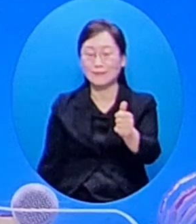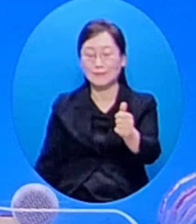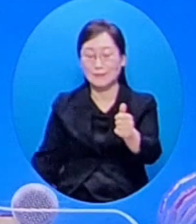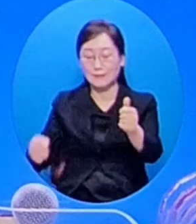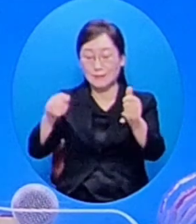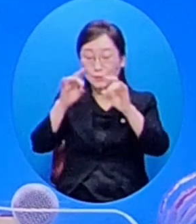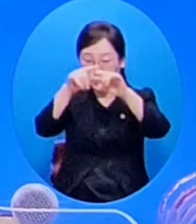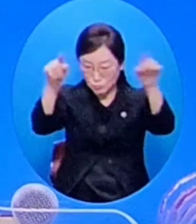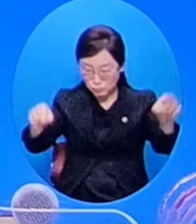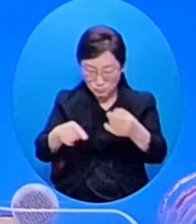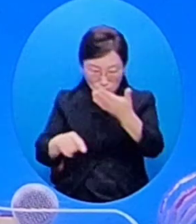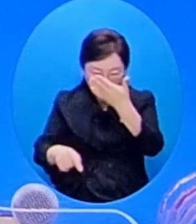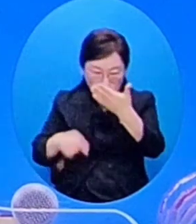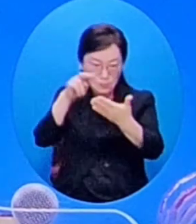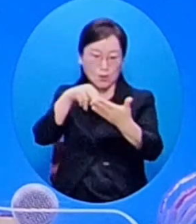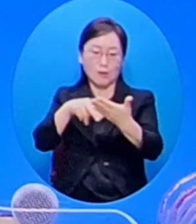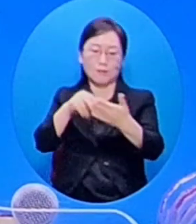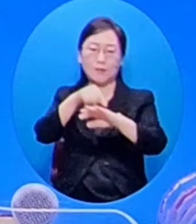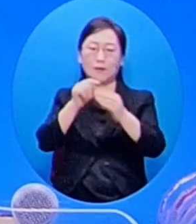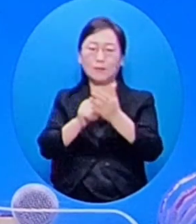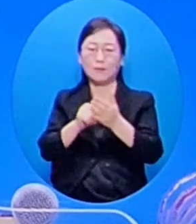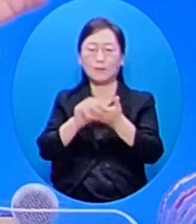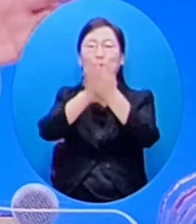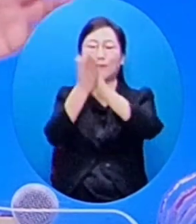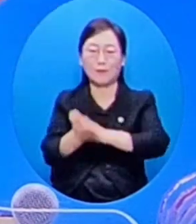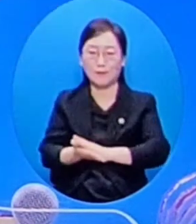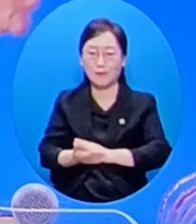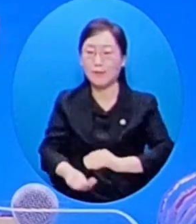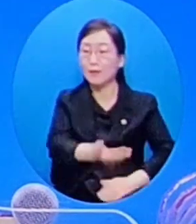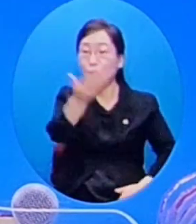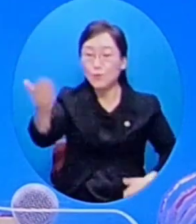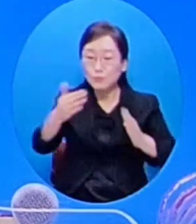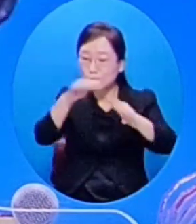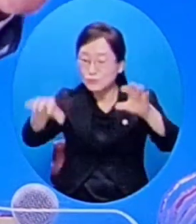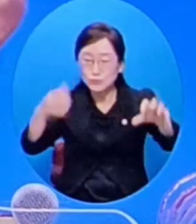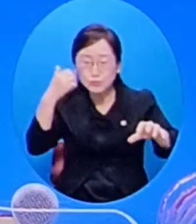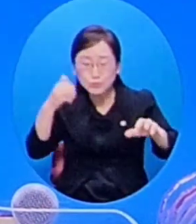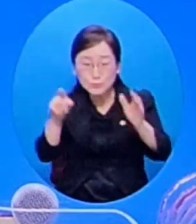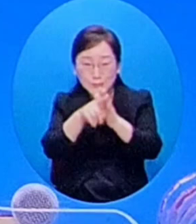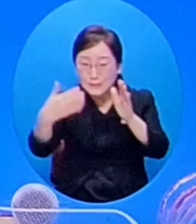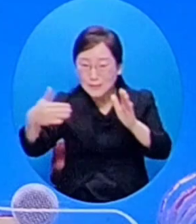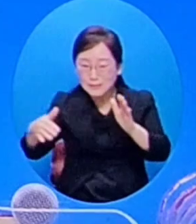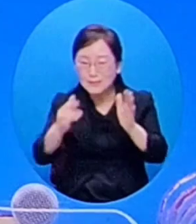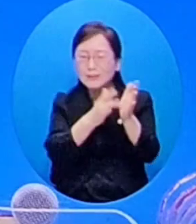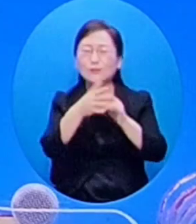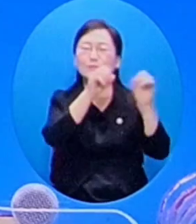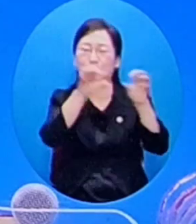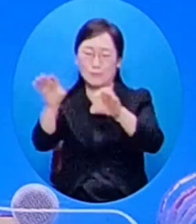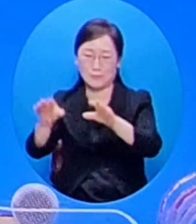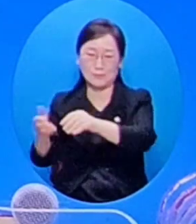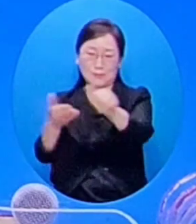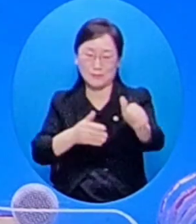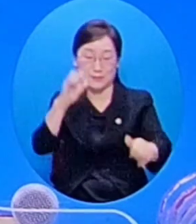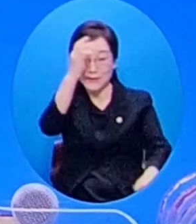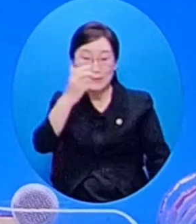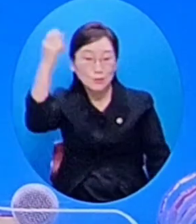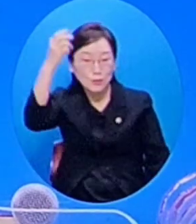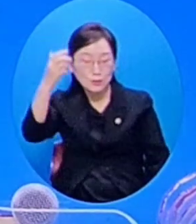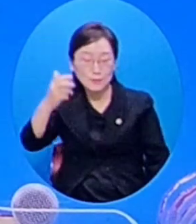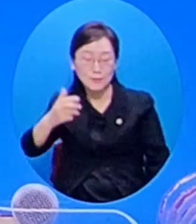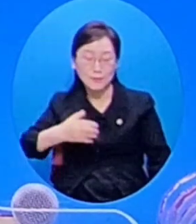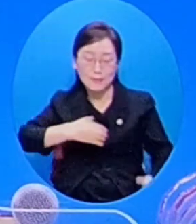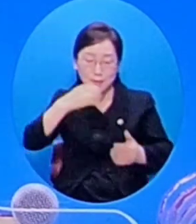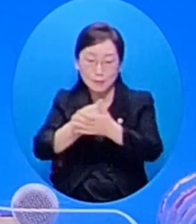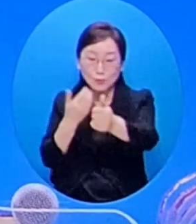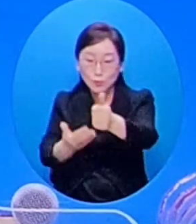전도제를 읽는 순간 마음의 문이 열렸습니다. 여러분 그래서 여러분 주위에 믿지 않은 사람들에게 예수를 전해야 돼요. 성령께서 감동하면